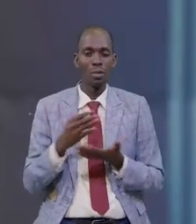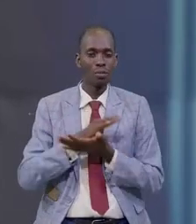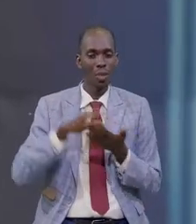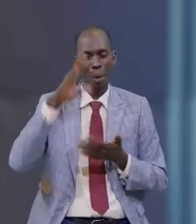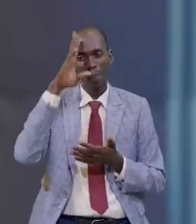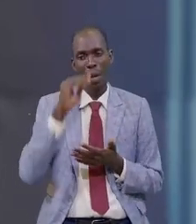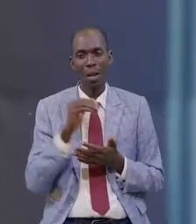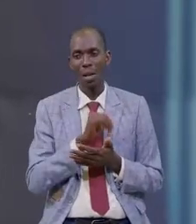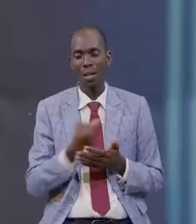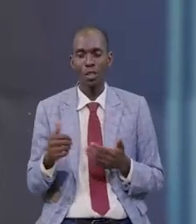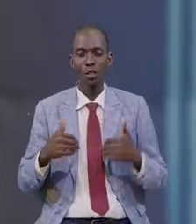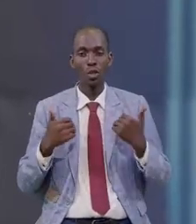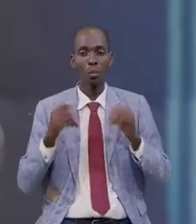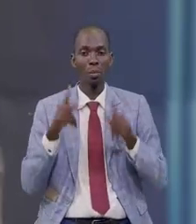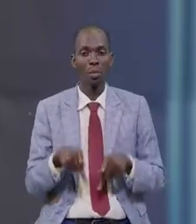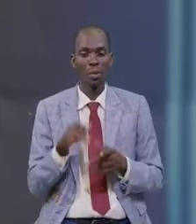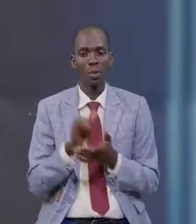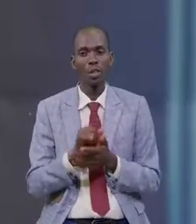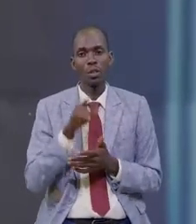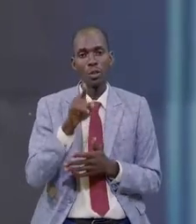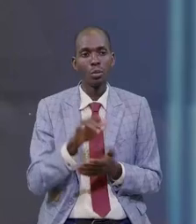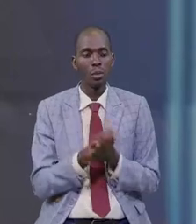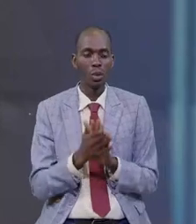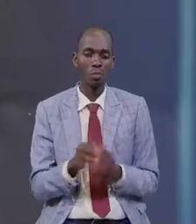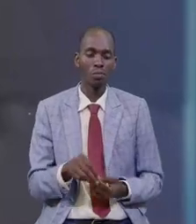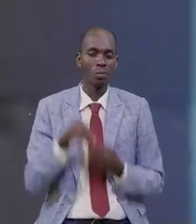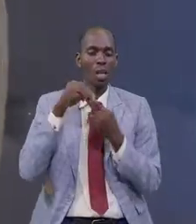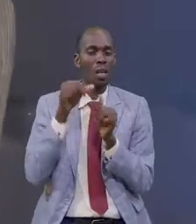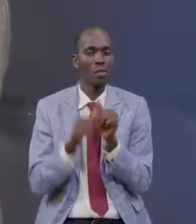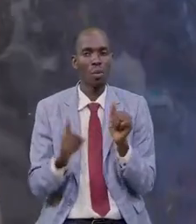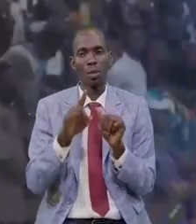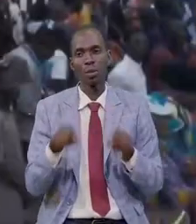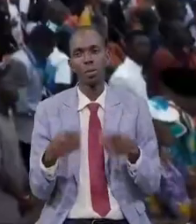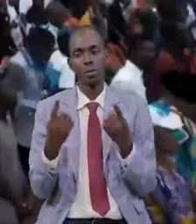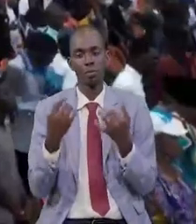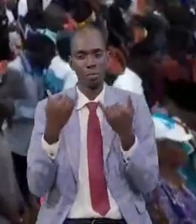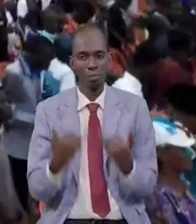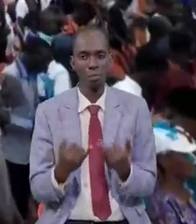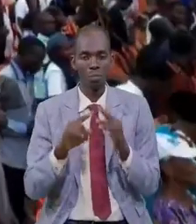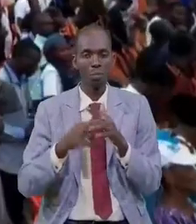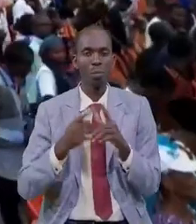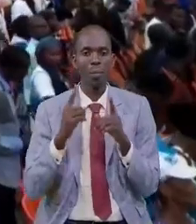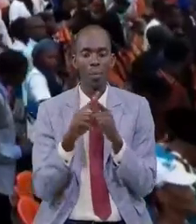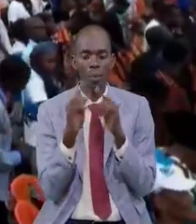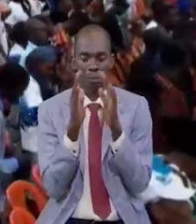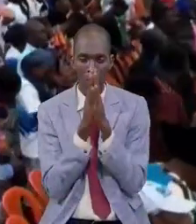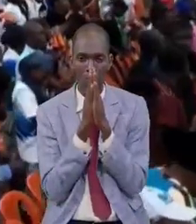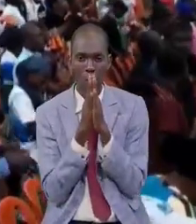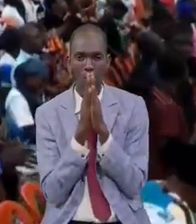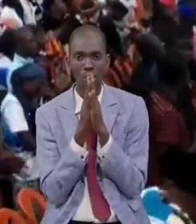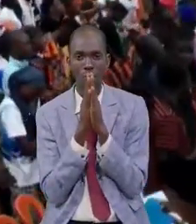adolescent pour que vous puissiez vous distinguer partout o vous allez ouvrez la bouche maintenant et priez le